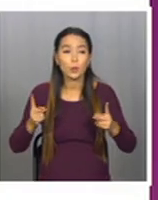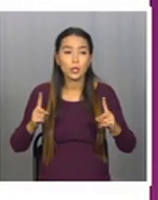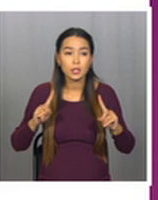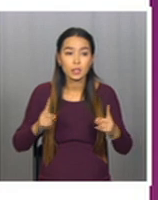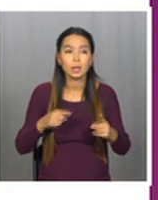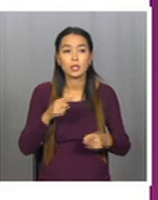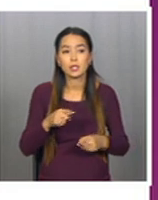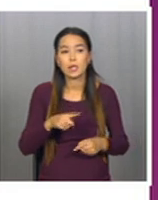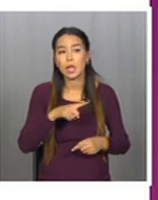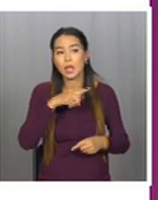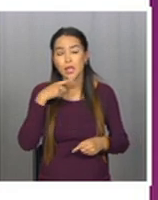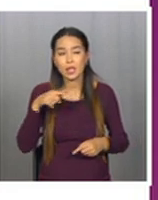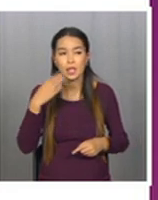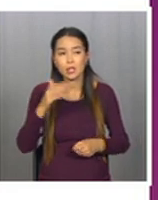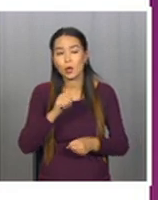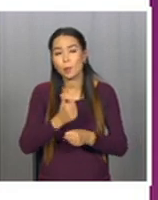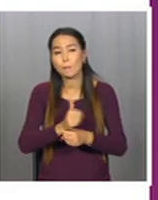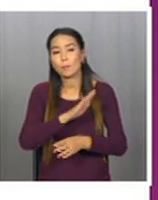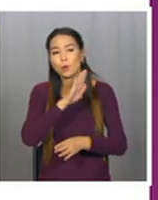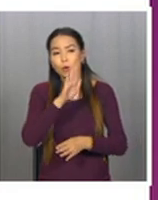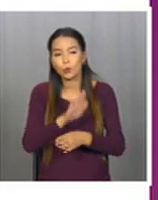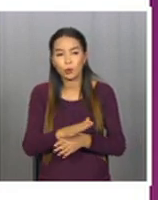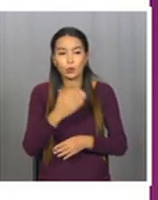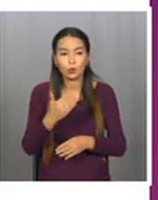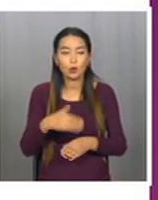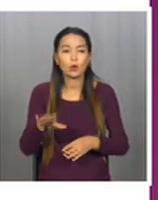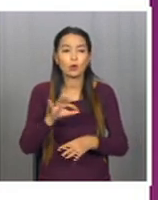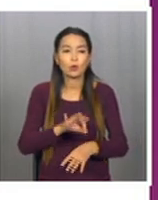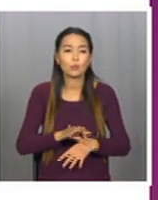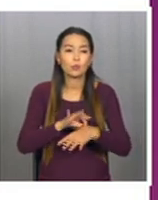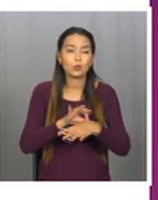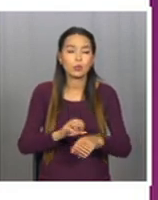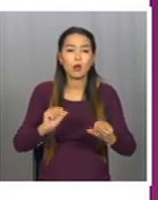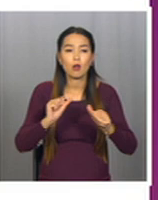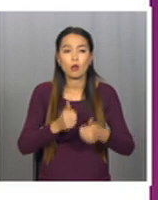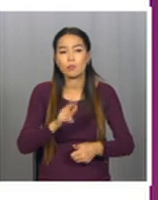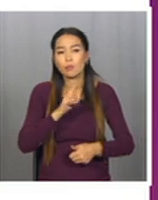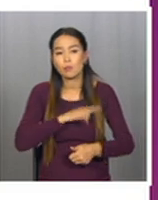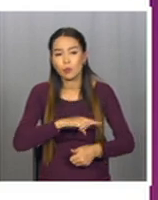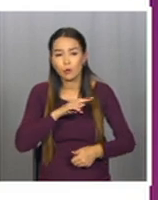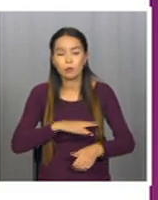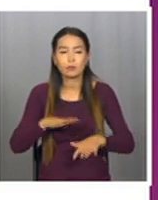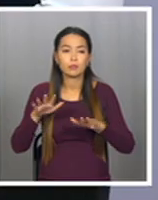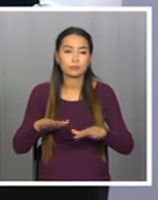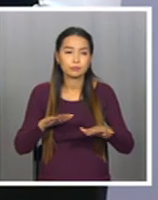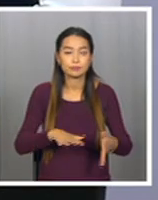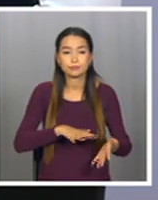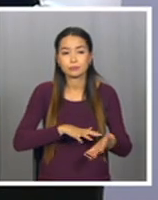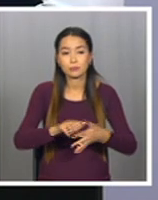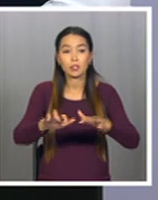Ресей патшалығының бұйрығымен олардың жүргізген реформалары бойынша көптеген жерлер тартып алынды.